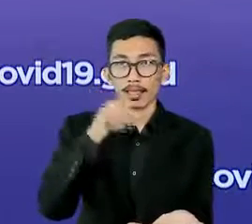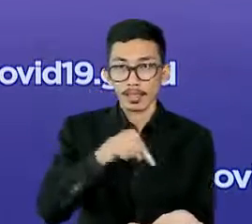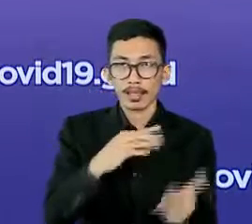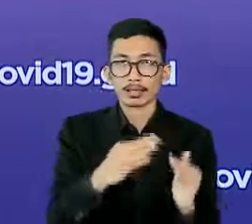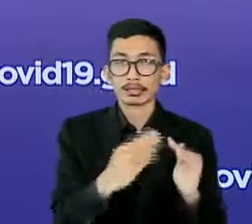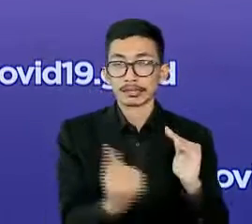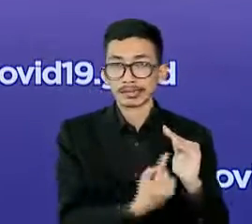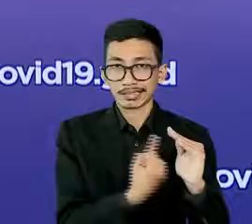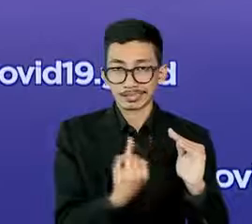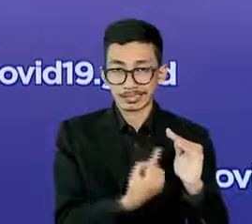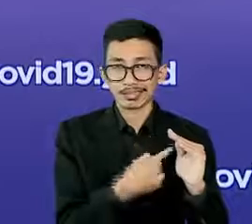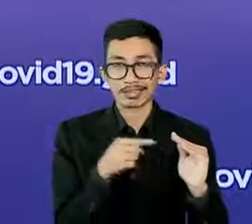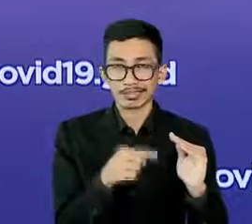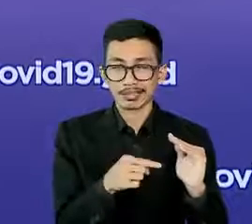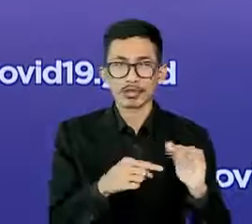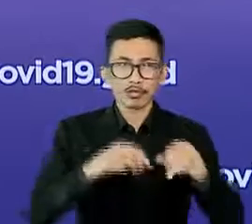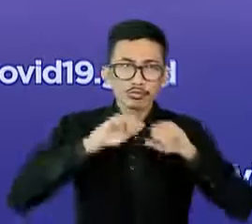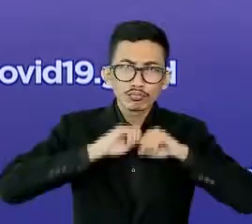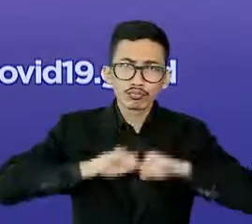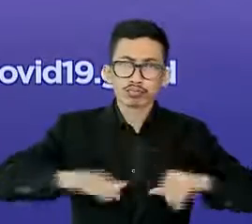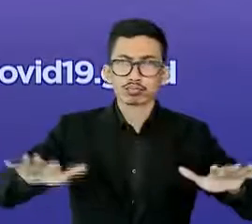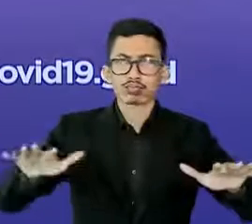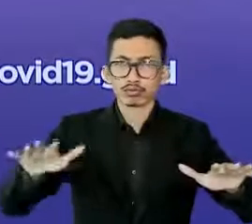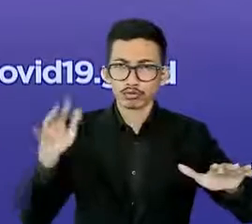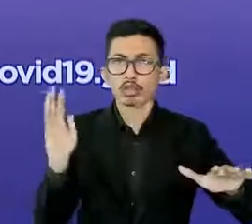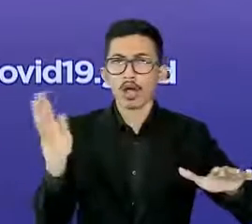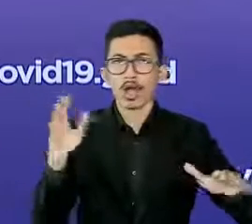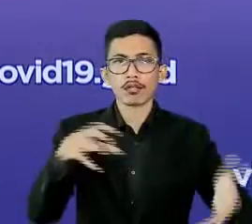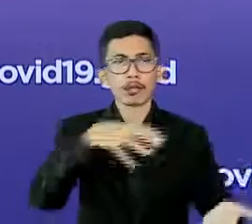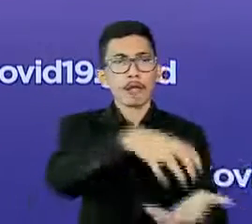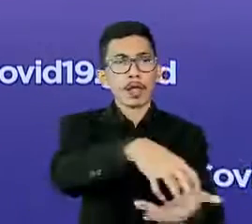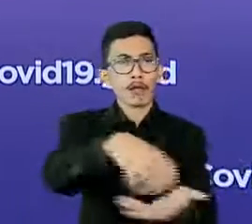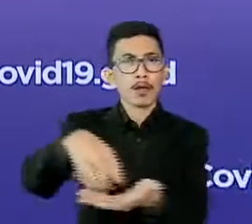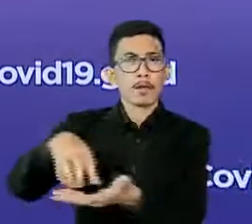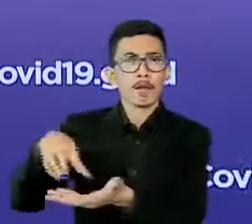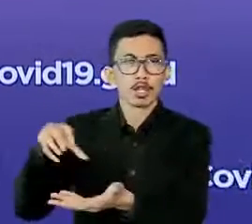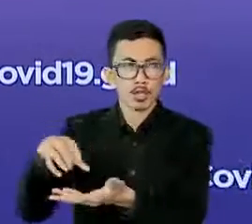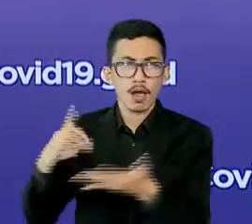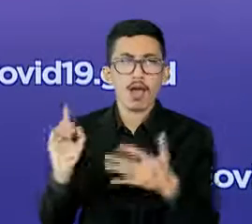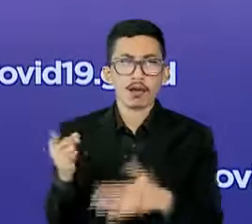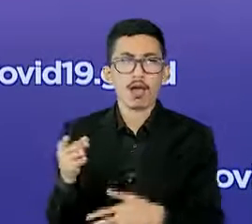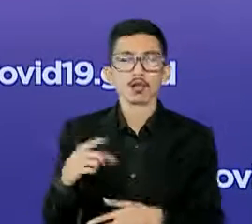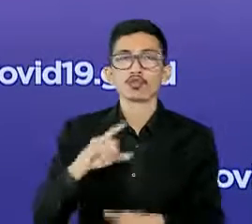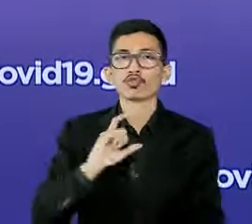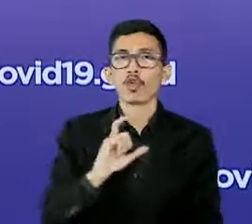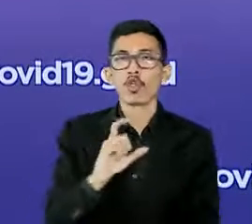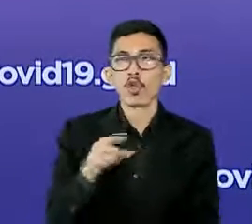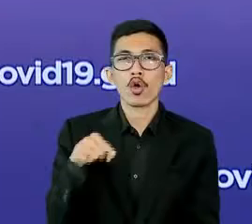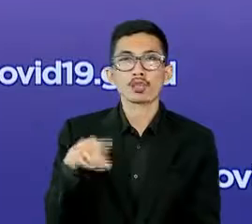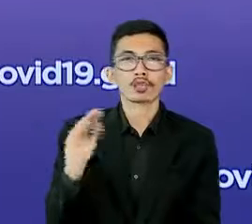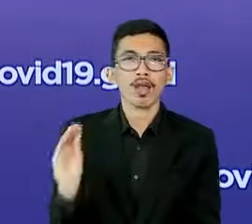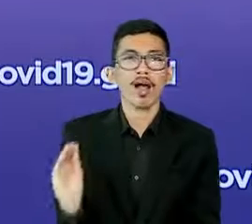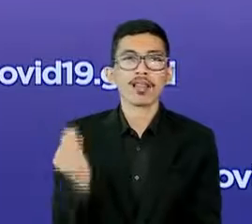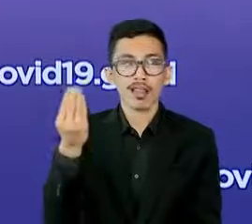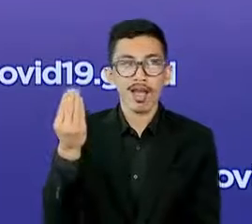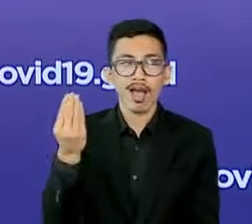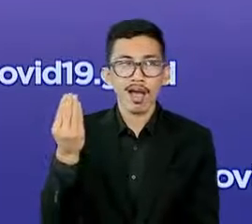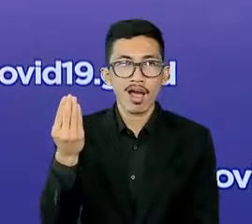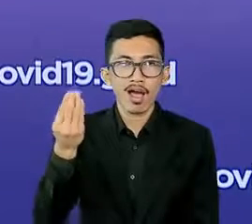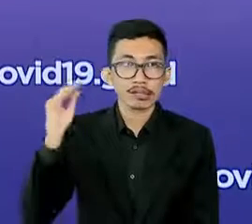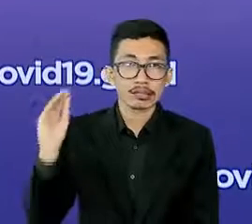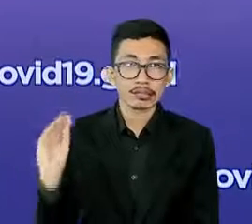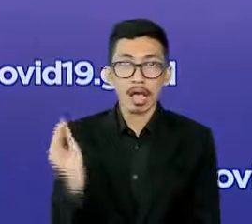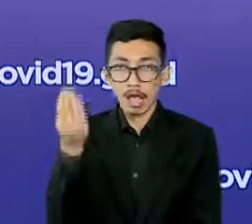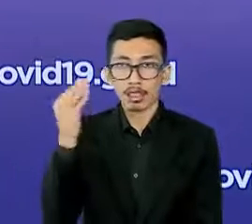pasien covert 19 tersebar sesuai dengan wilayah saya mengambil satu contoh aja di Jakarta kita